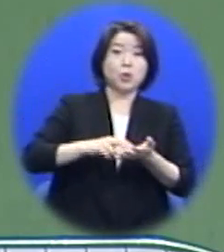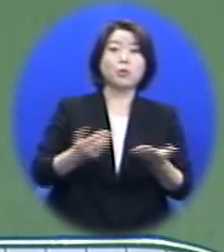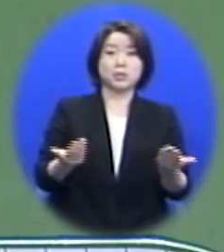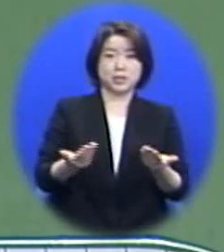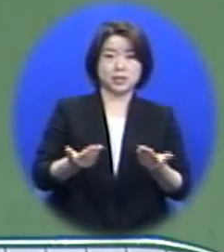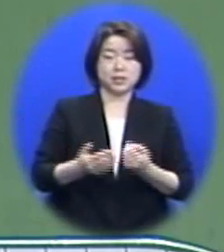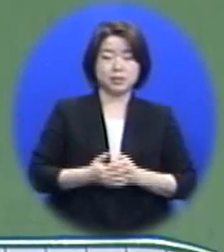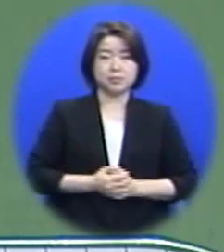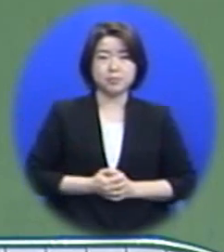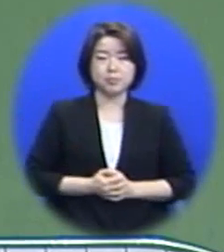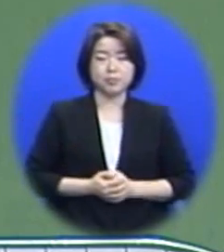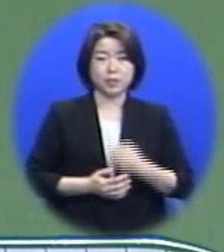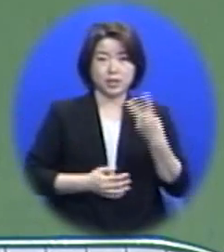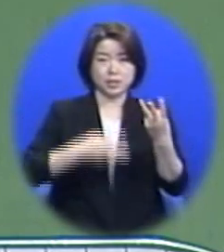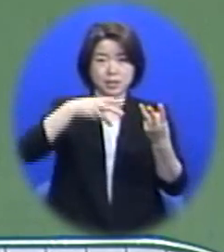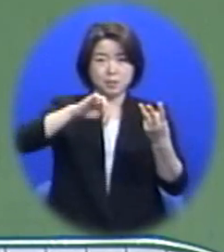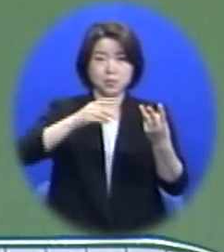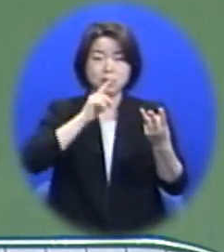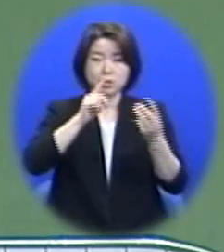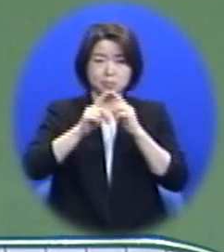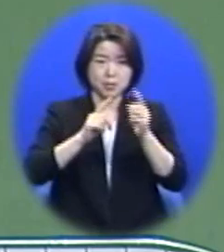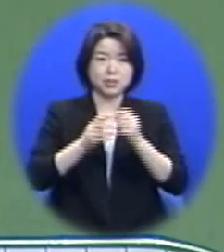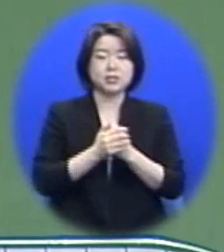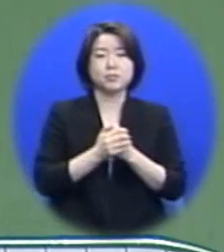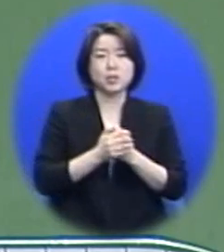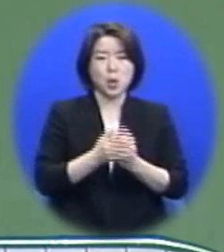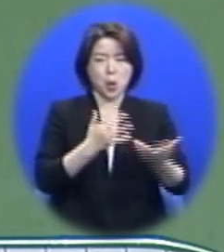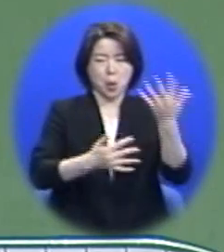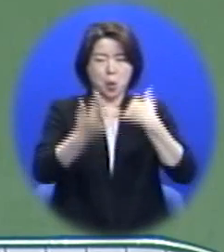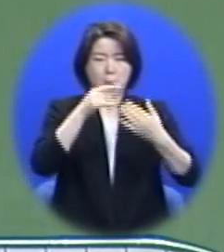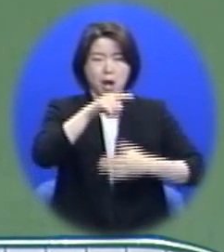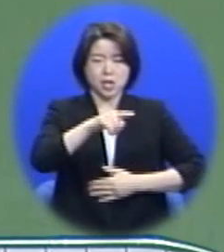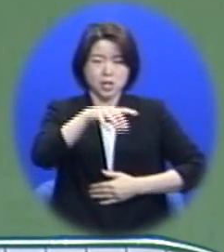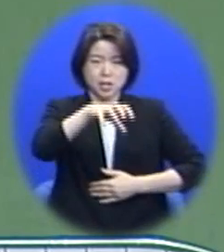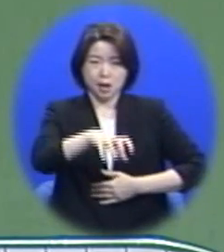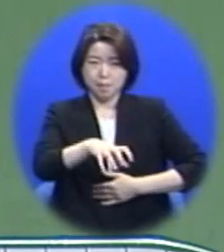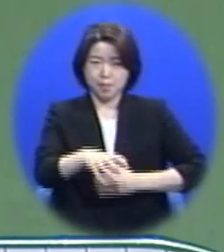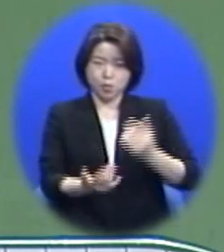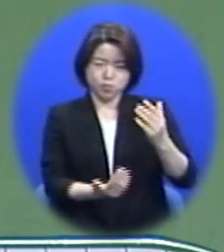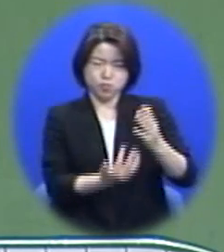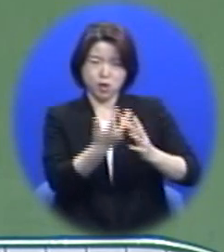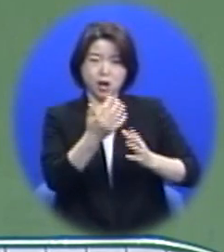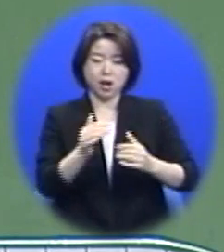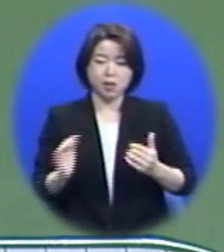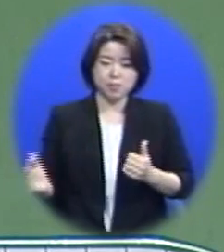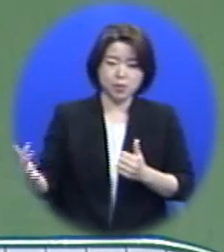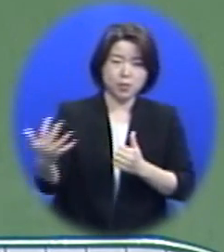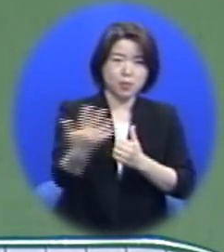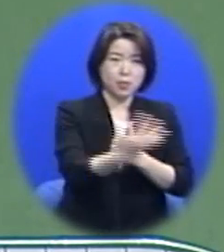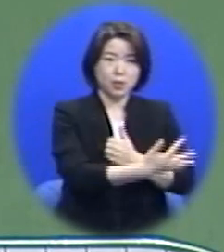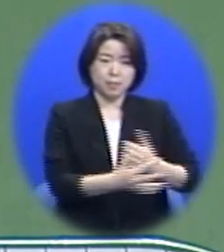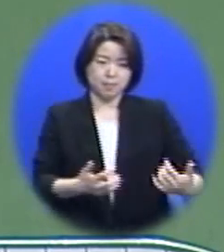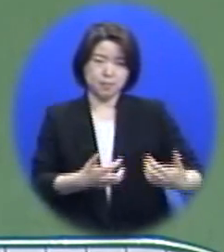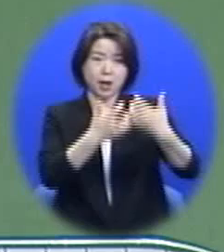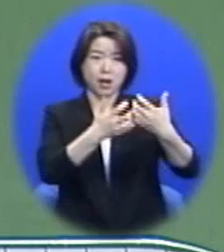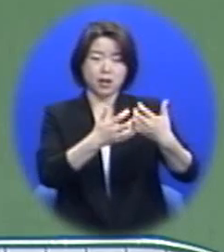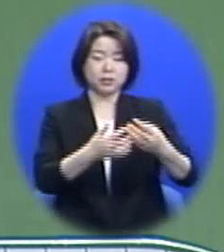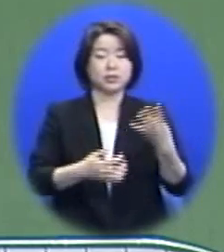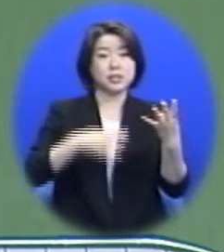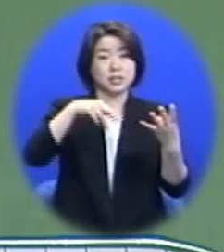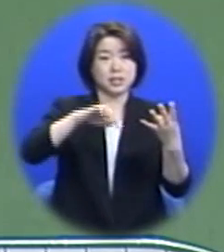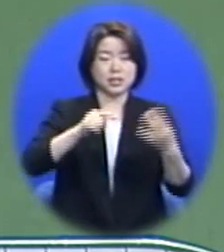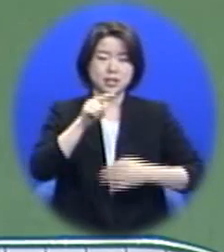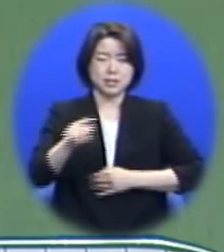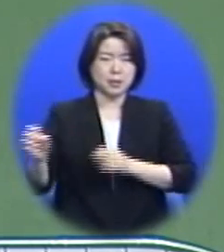일입니다 3절 말씀에 보면 불이 그 앞에서 나와서 에워싼 대적을 불사른다 4절에 그의